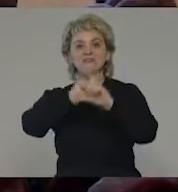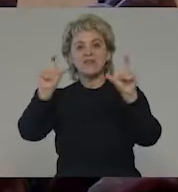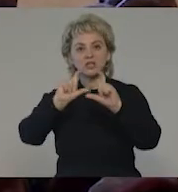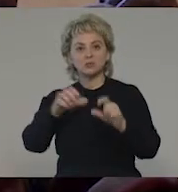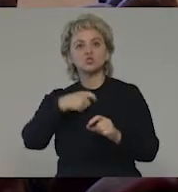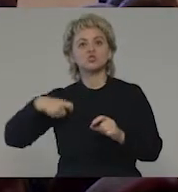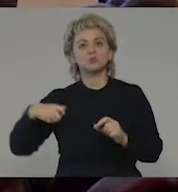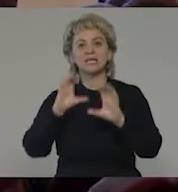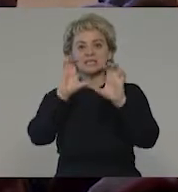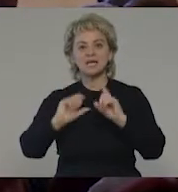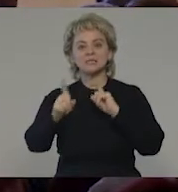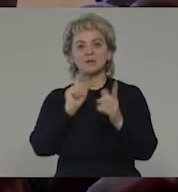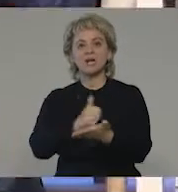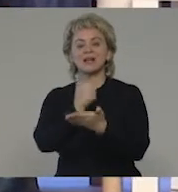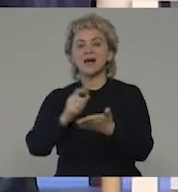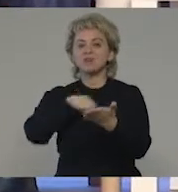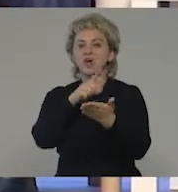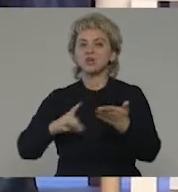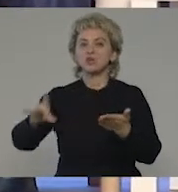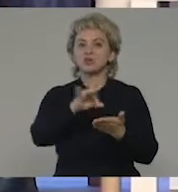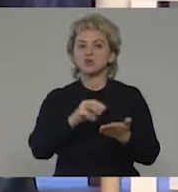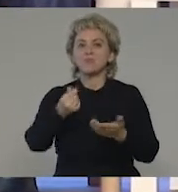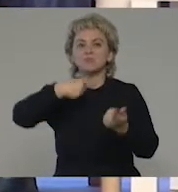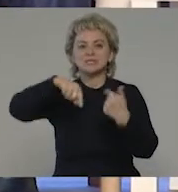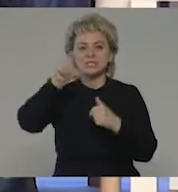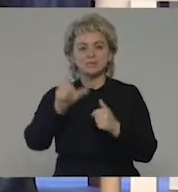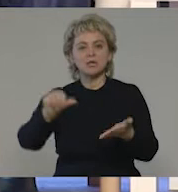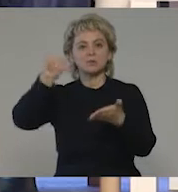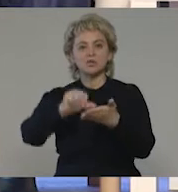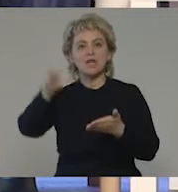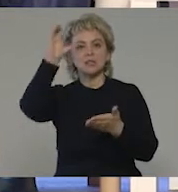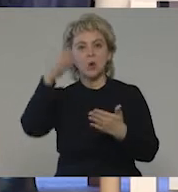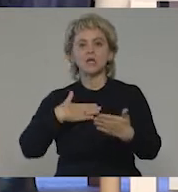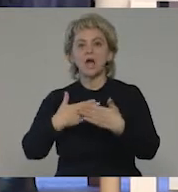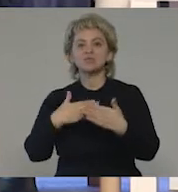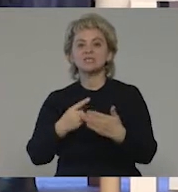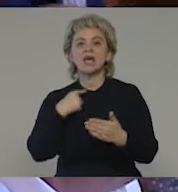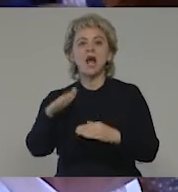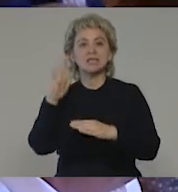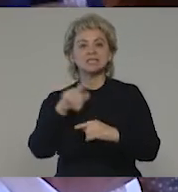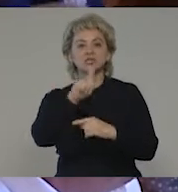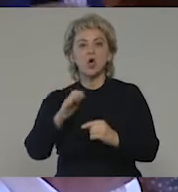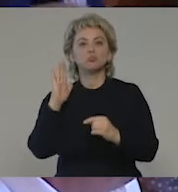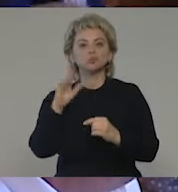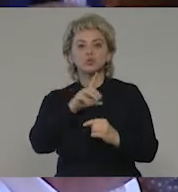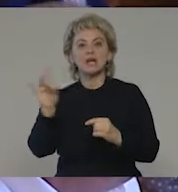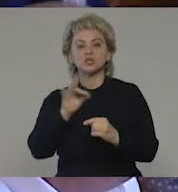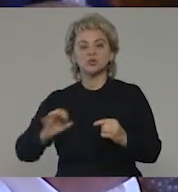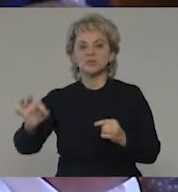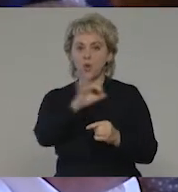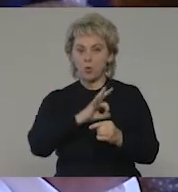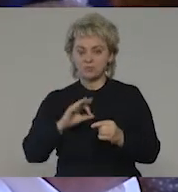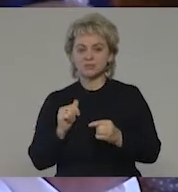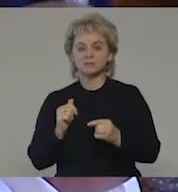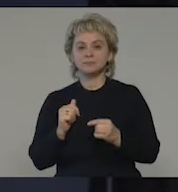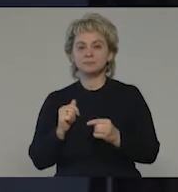и ведомств, депутаты Заксобрания, главы городов и районов, бизнесмены, представители науки и общественности голосовали за будущее Ростовской